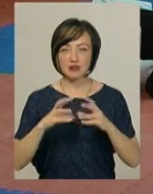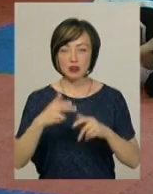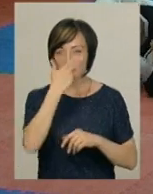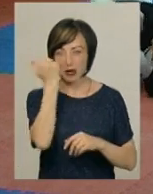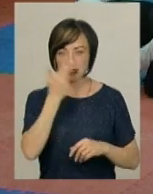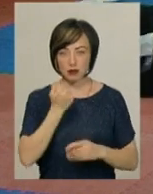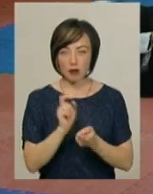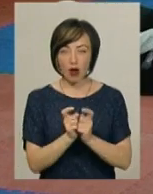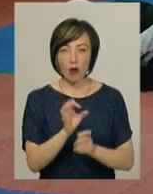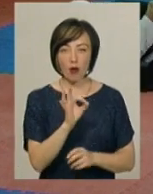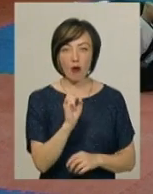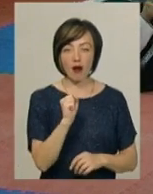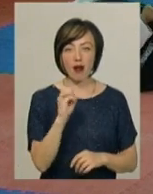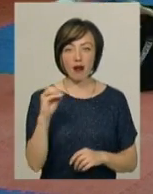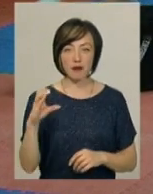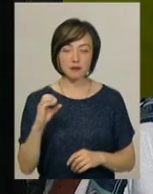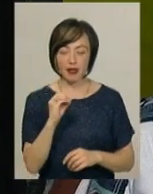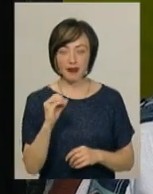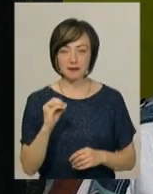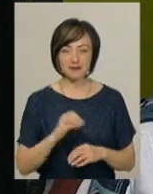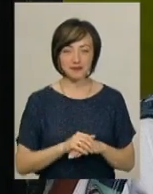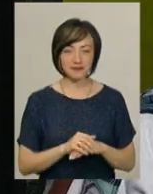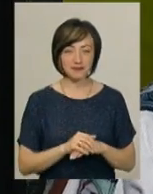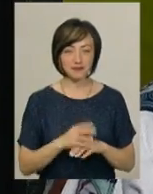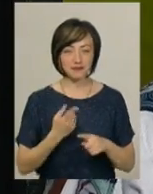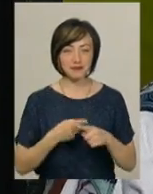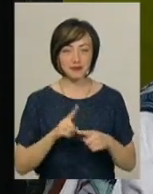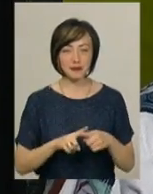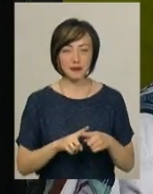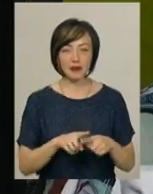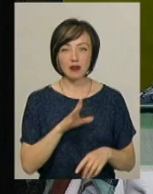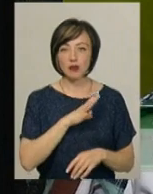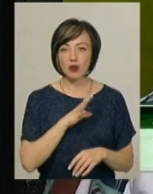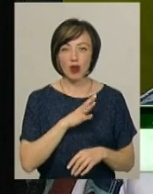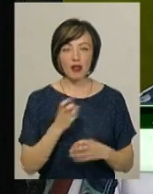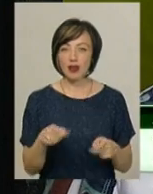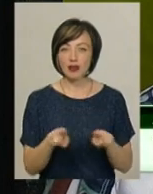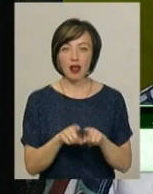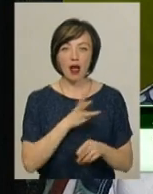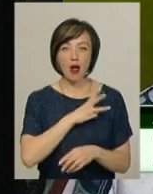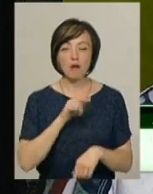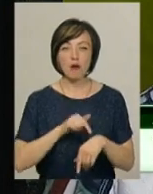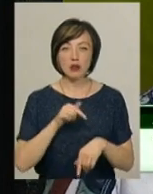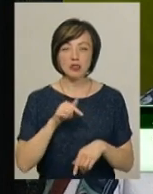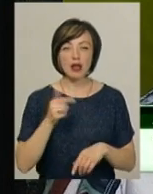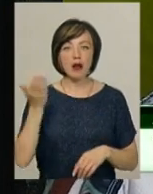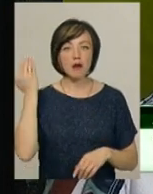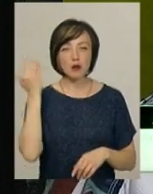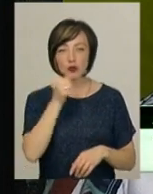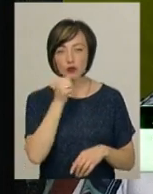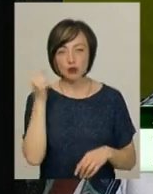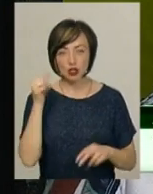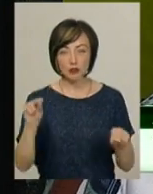бразильського джиу-джитсу в Об'єднаних Арабських Еміратах. Це було, ну, якось вже не такі емоції, як того року на